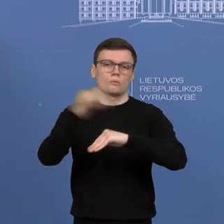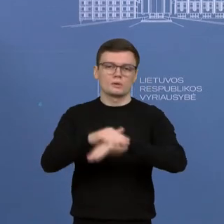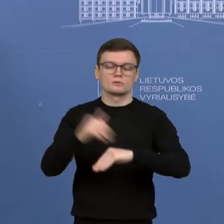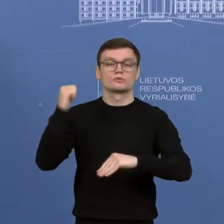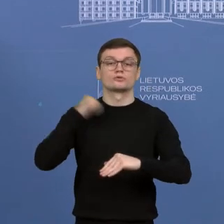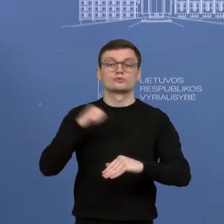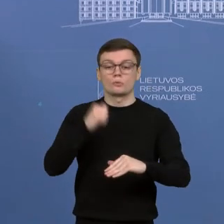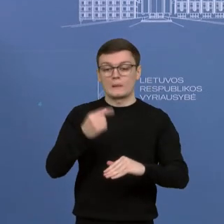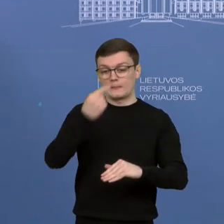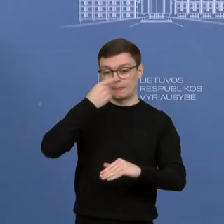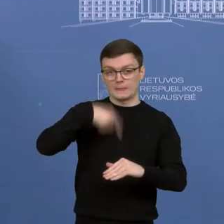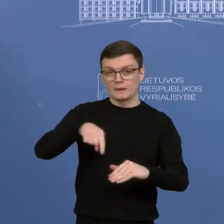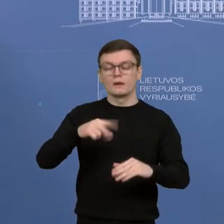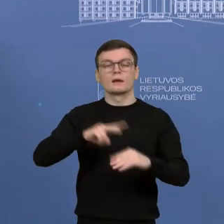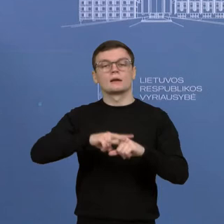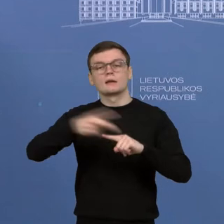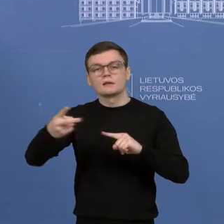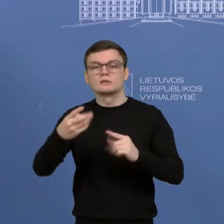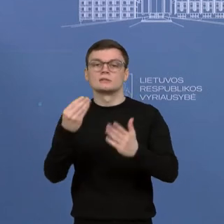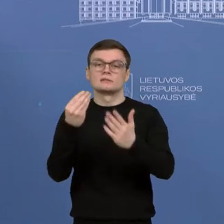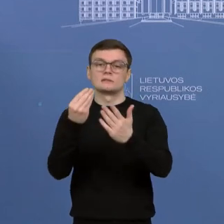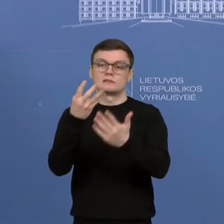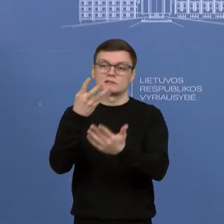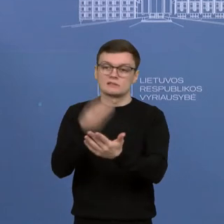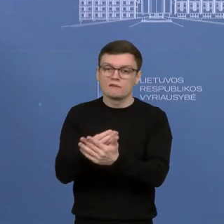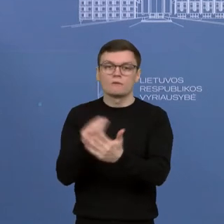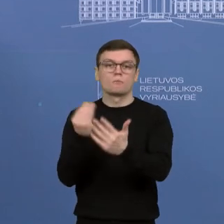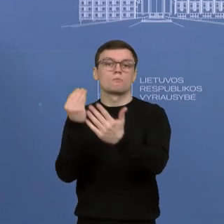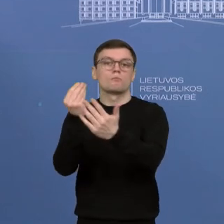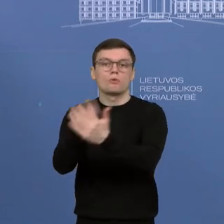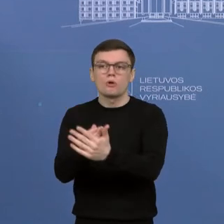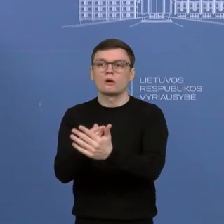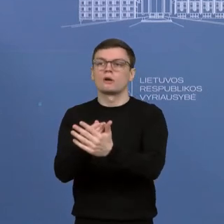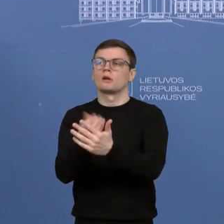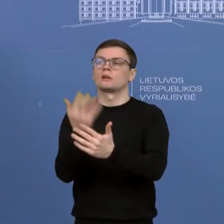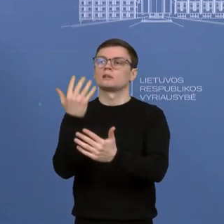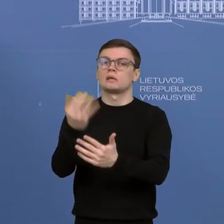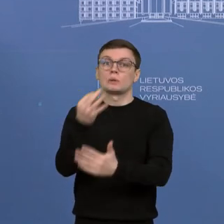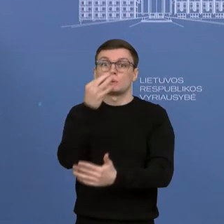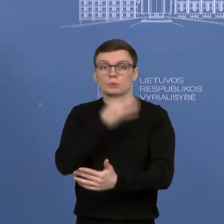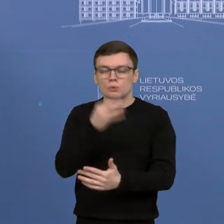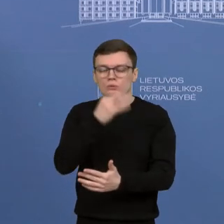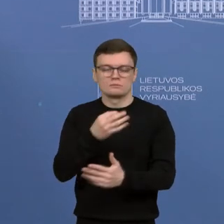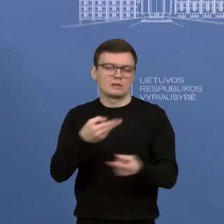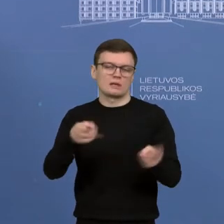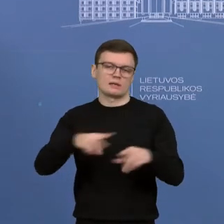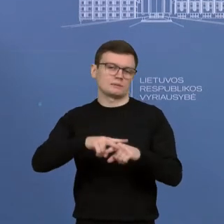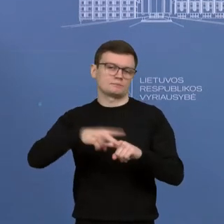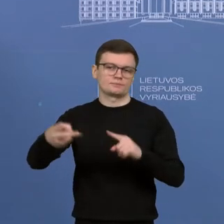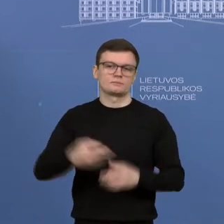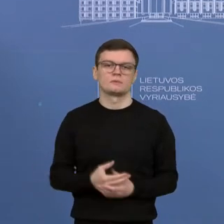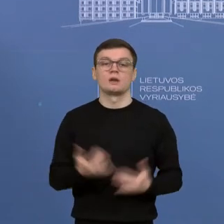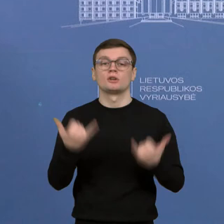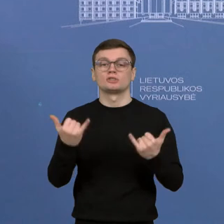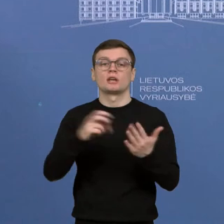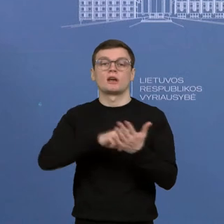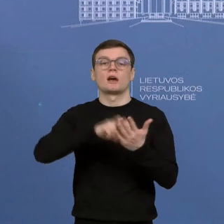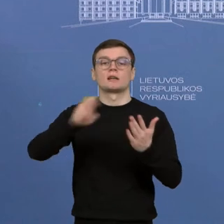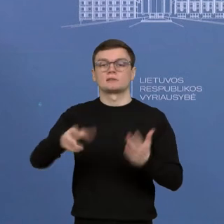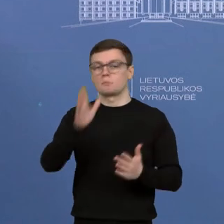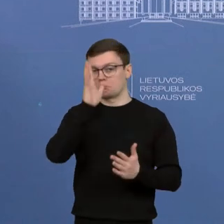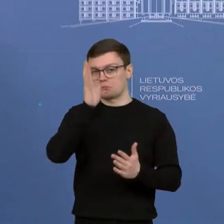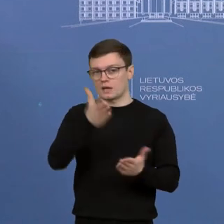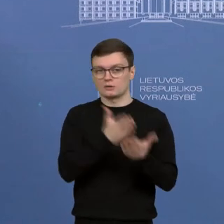ateinančius laikotarpius gražinti savo nedamokėtos dalies nebeturės. Tai reiškia, kad nuo šios dienos atsisakoma per